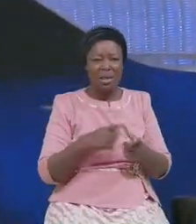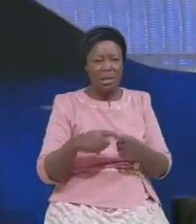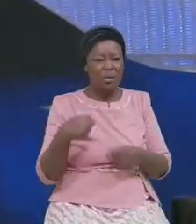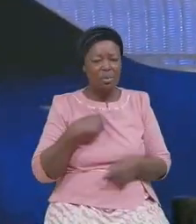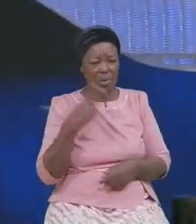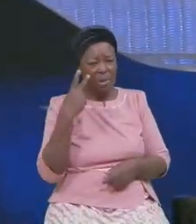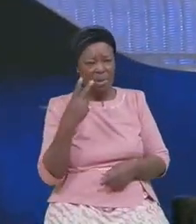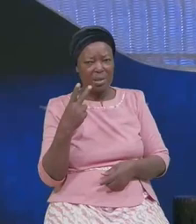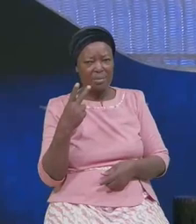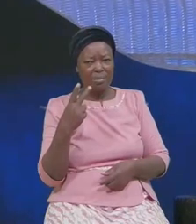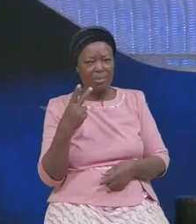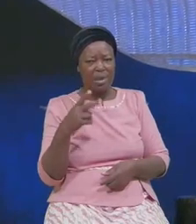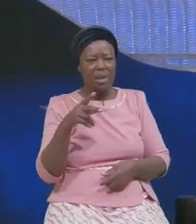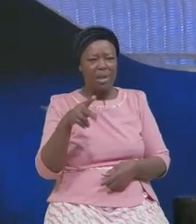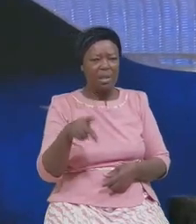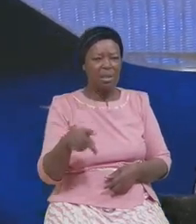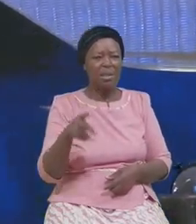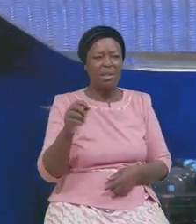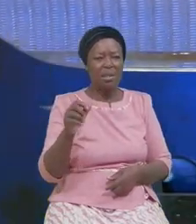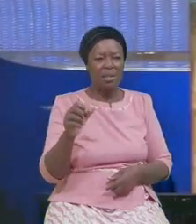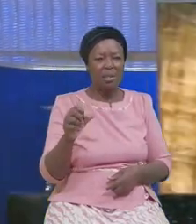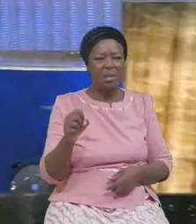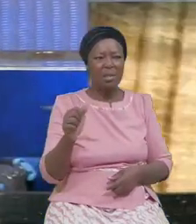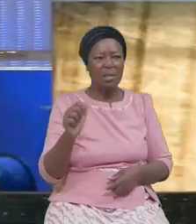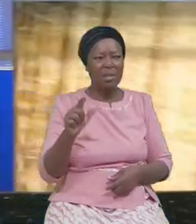Maintenant, lorsque vous regardez à